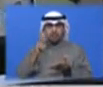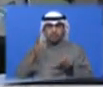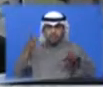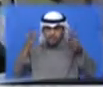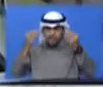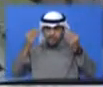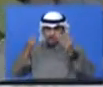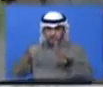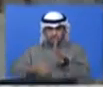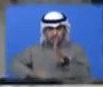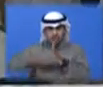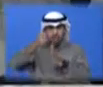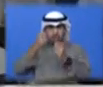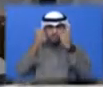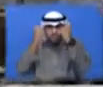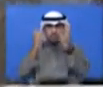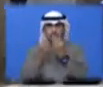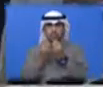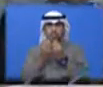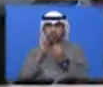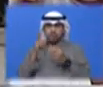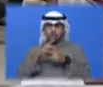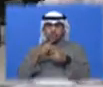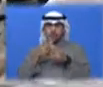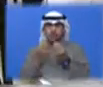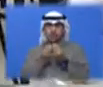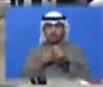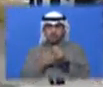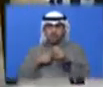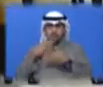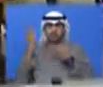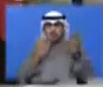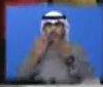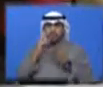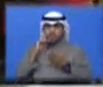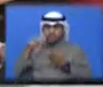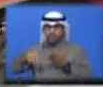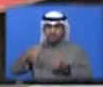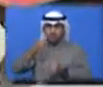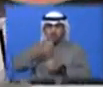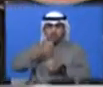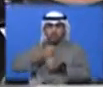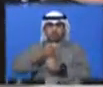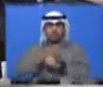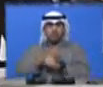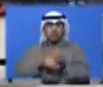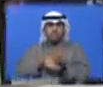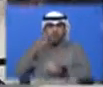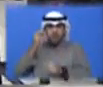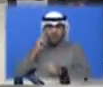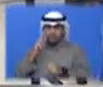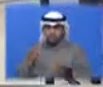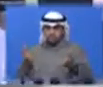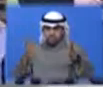التعليم. لذلك فإن دولة الكويت ممثلة بوزارة التربية تسعى اليوم جاهدة لإحداث نقلة نوعية